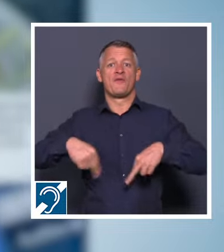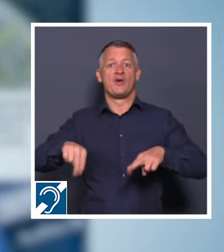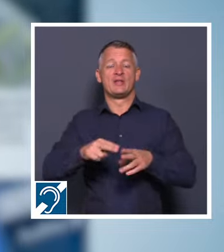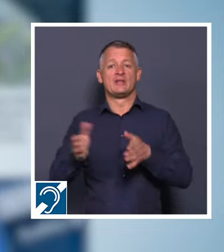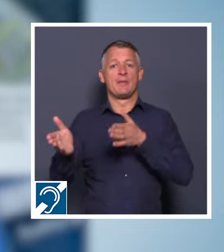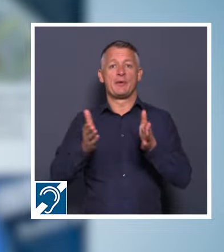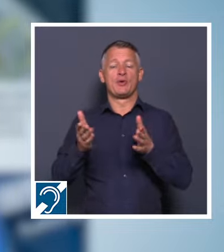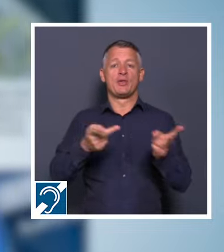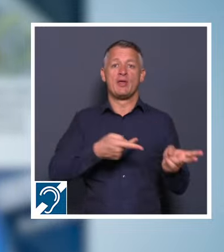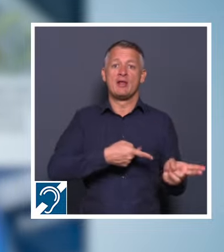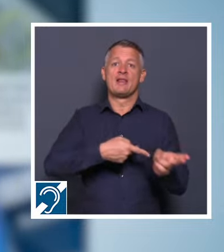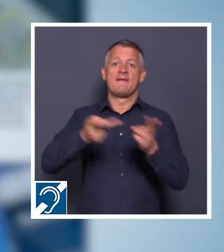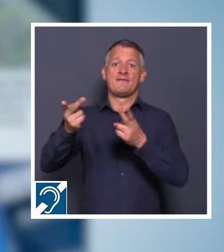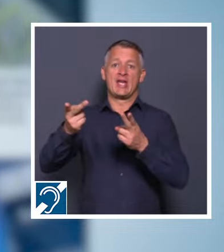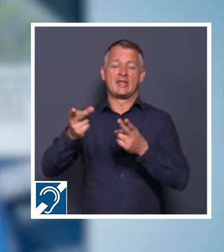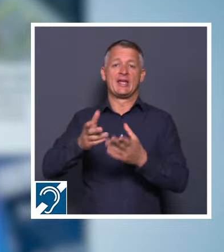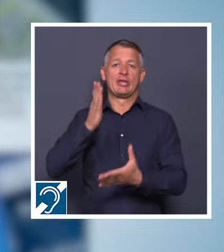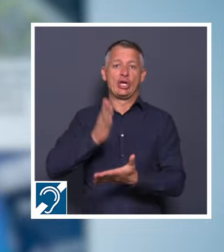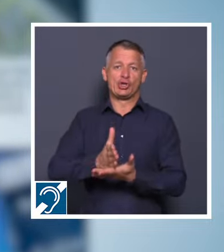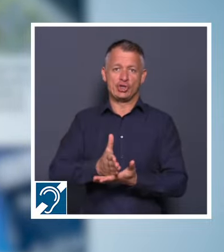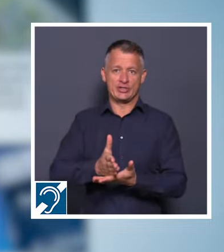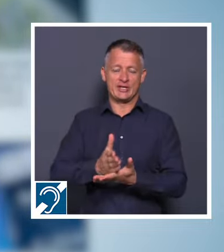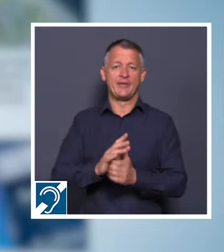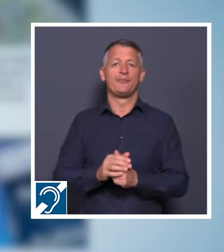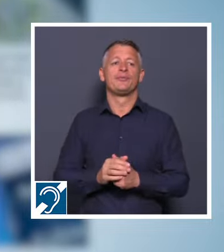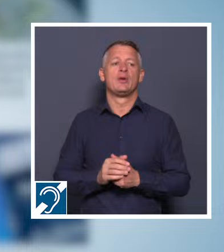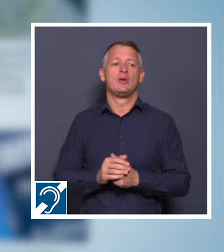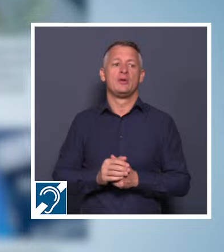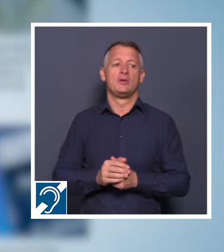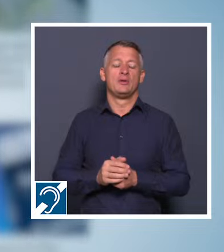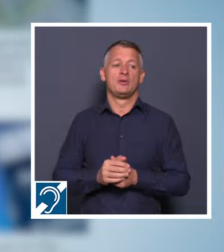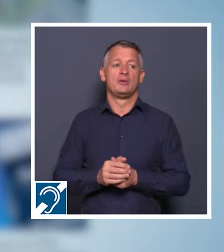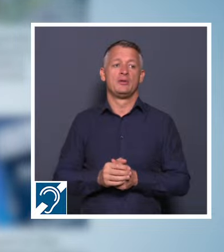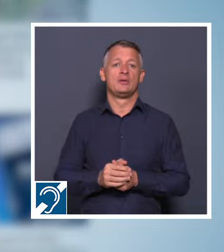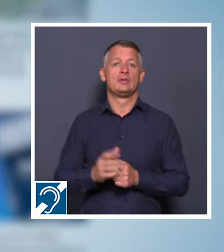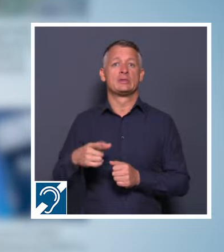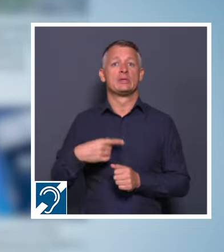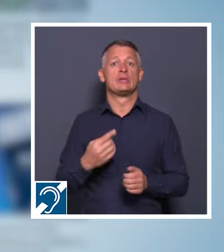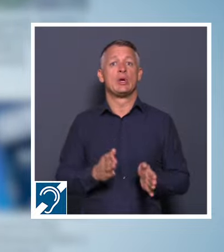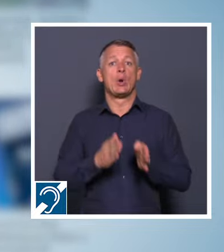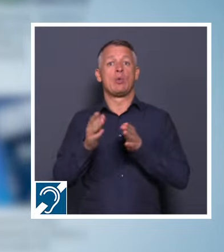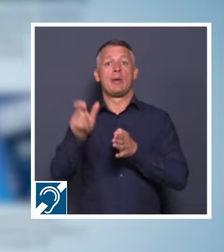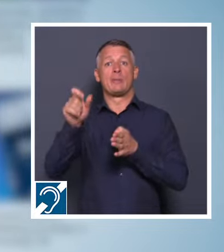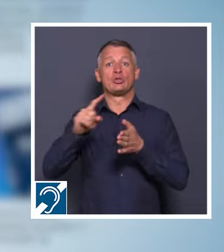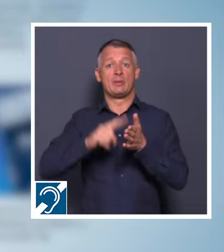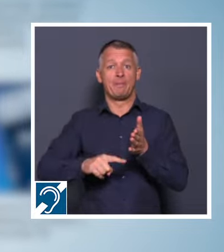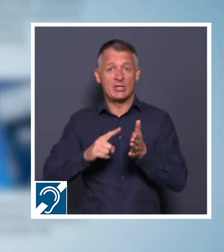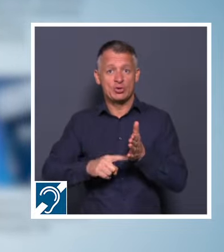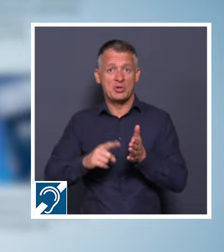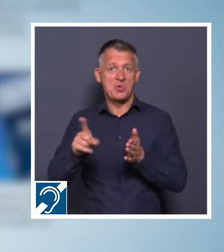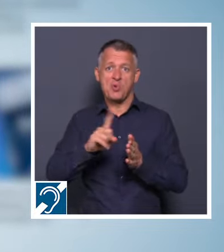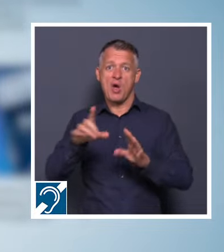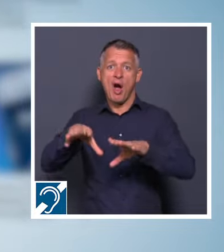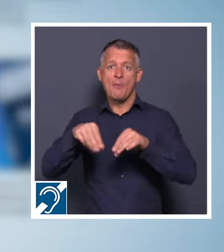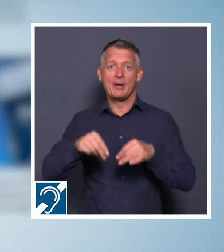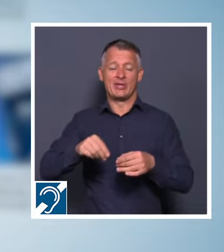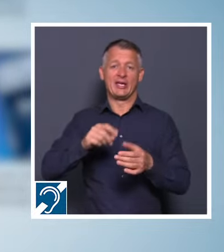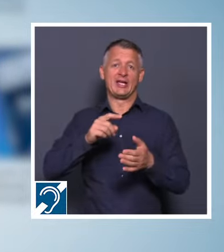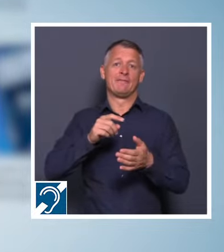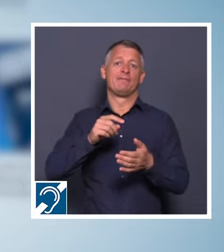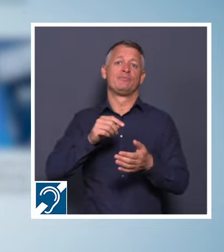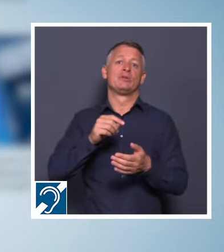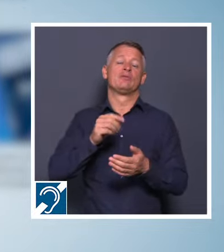perioadei de livrat decizii. Și sunt unii pensionari care n-au primit deciziile sau poate